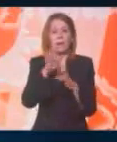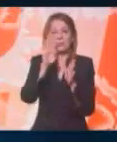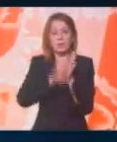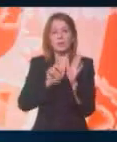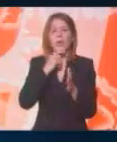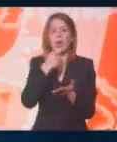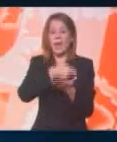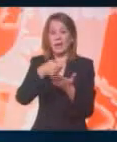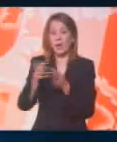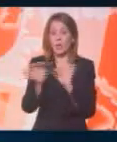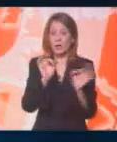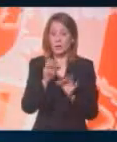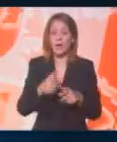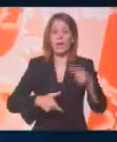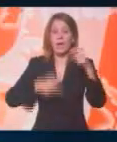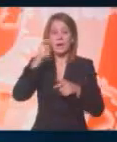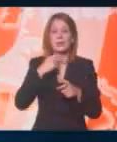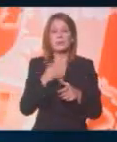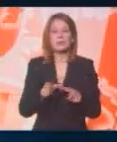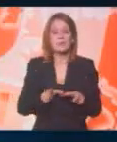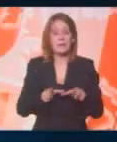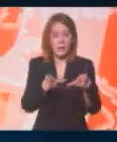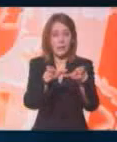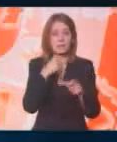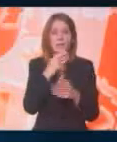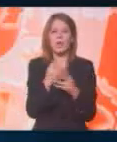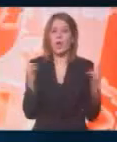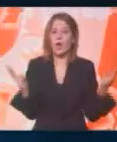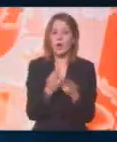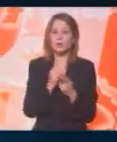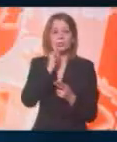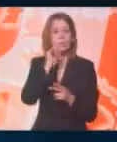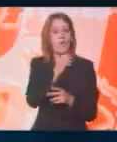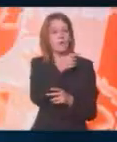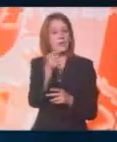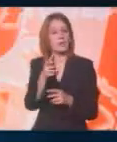naknade za uređenje i korišćenje gradskog građevinskog zemljišta, što će olakšati dolazak investitora u taj grad.